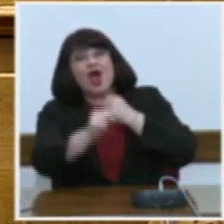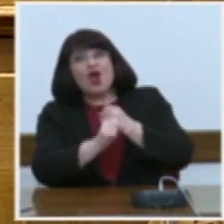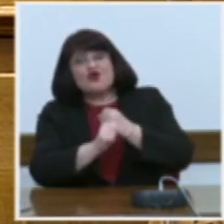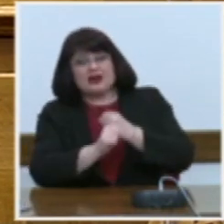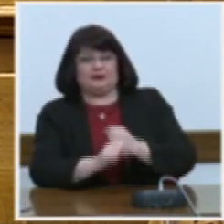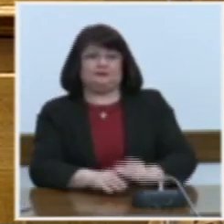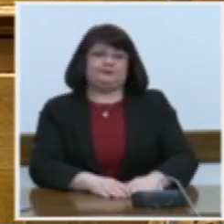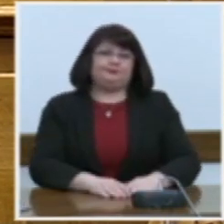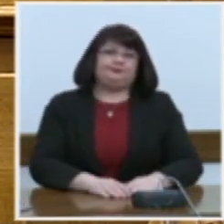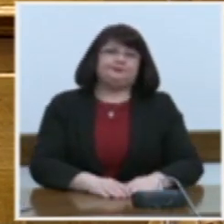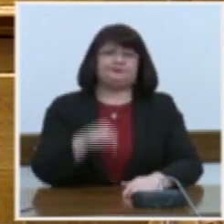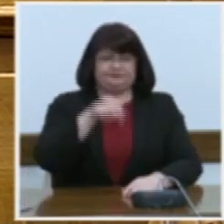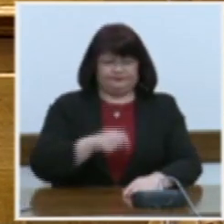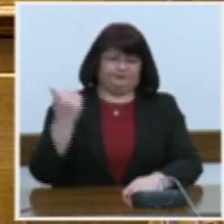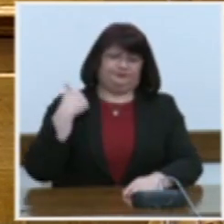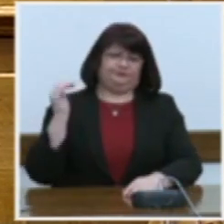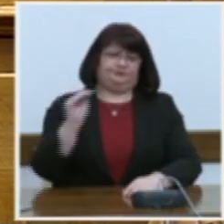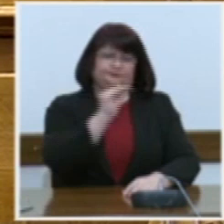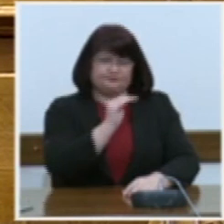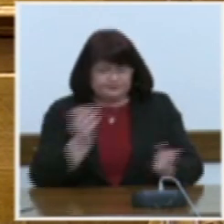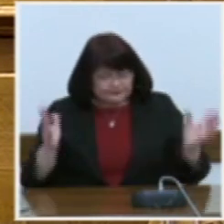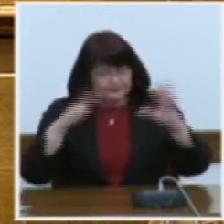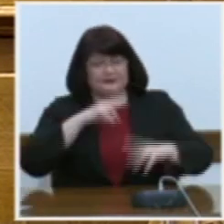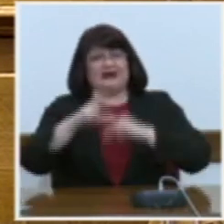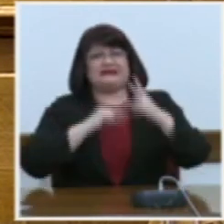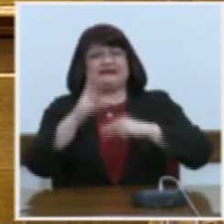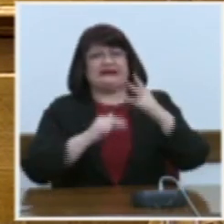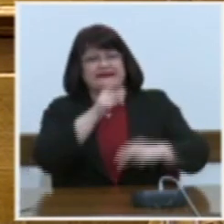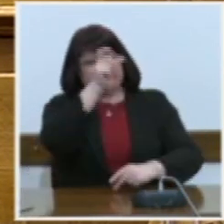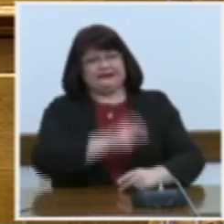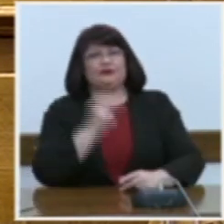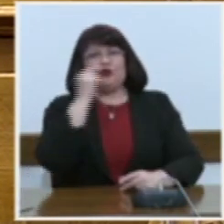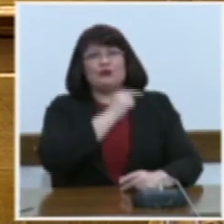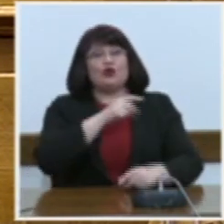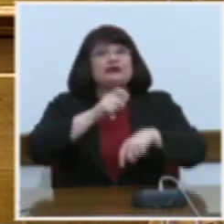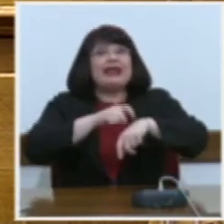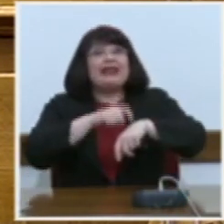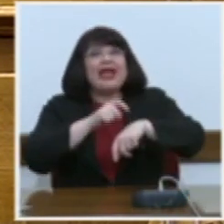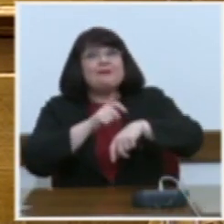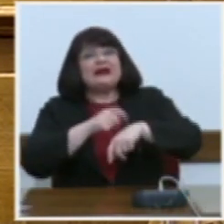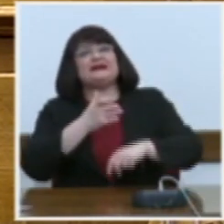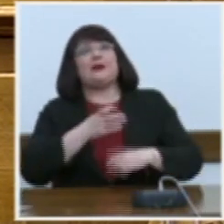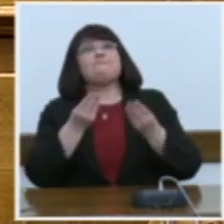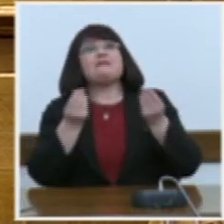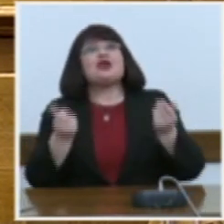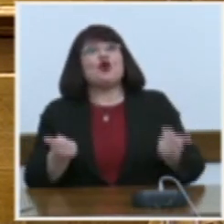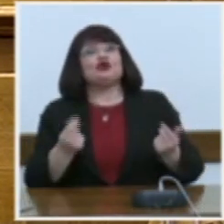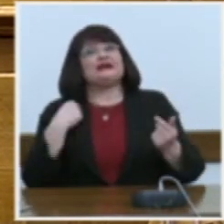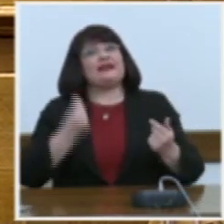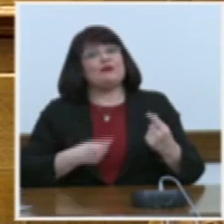Προκαλέσατε τη σημερινή συζήτηση, κύριε Μητσοτάκη, όπως είπατε, για τα θέματα της επικαιρότητας και την ποιότητα του δημόσιου